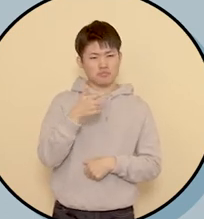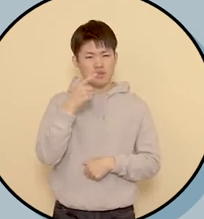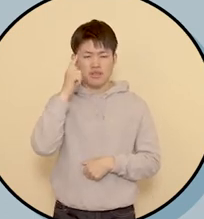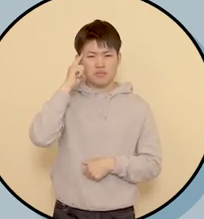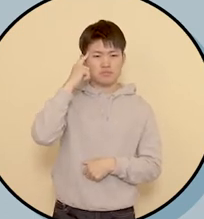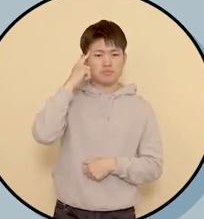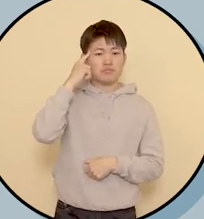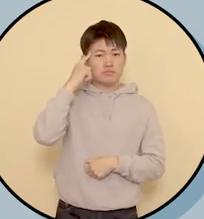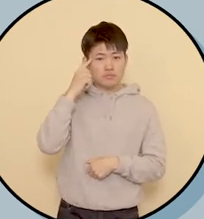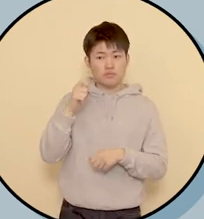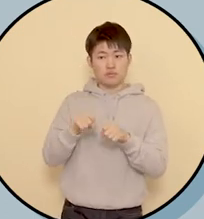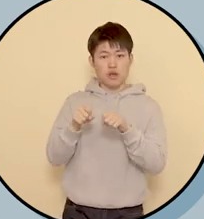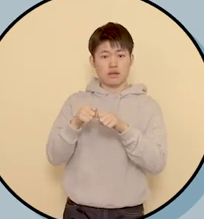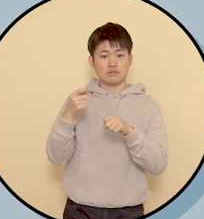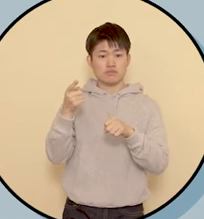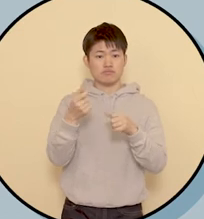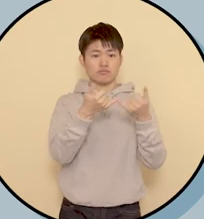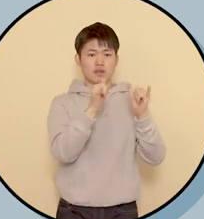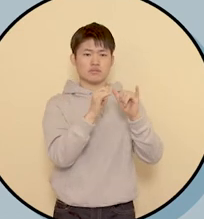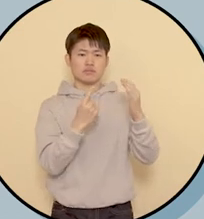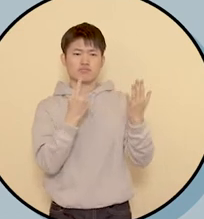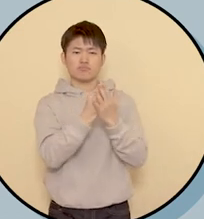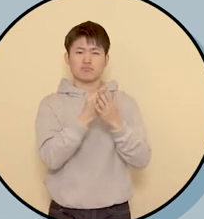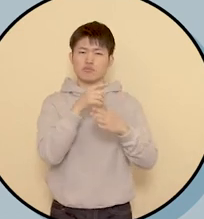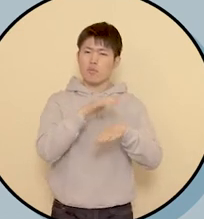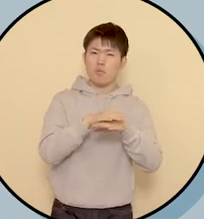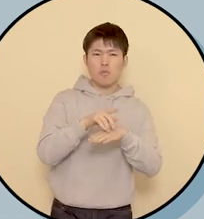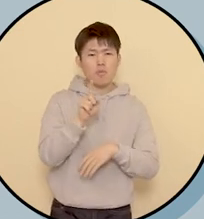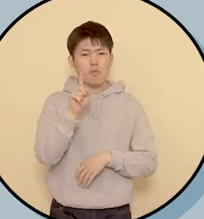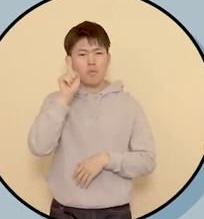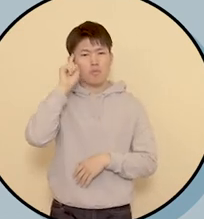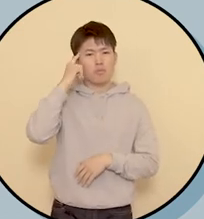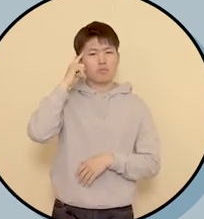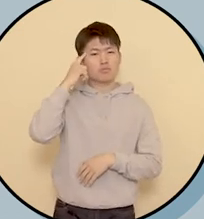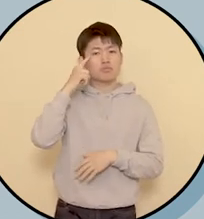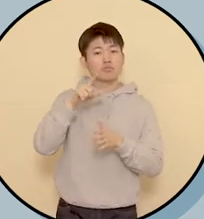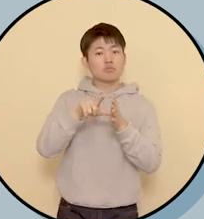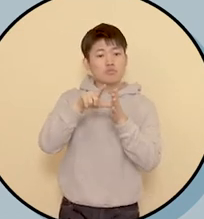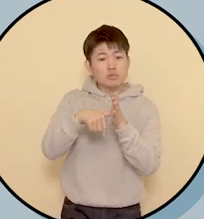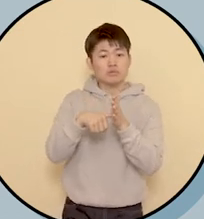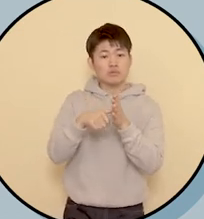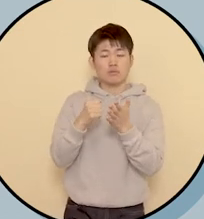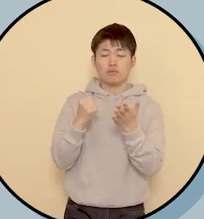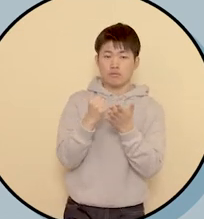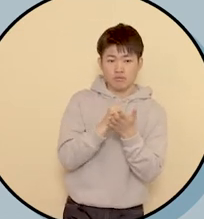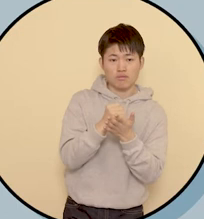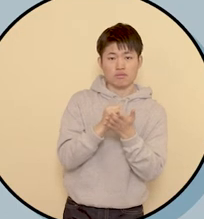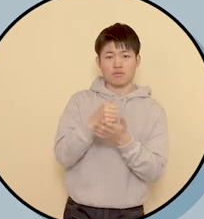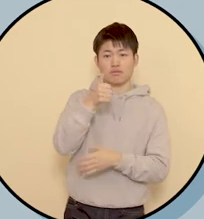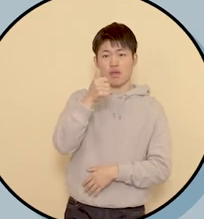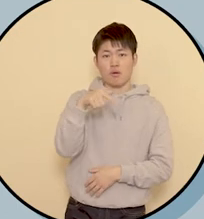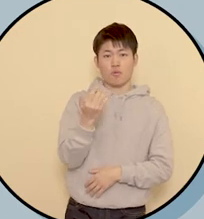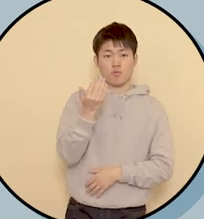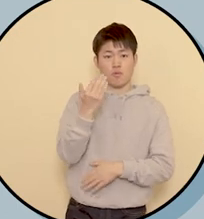ってて、障害のある人と一緒にどういう形でできるかなってずっと思ってたところに、そのタンポポの家